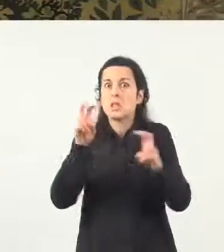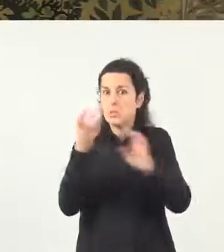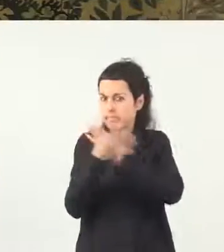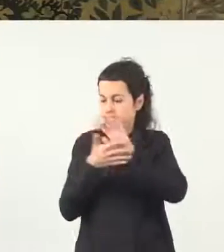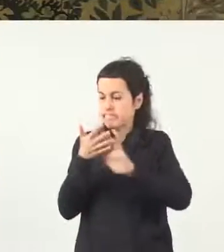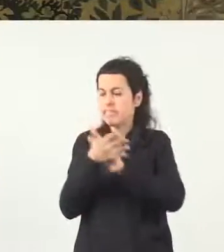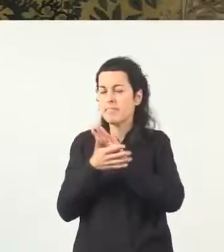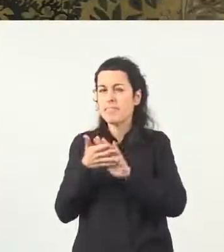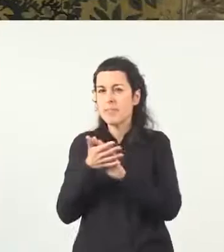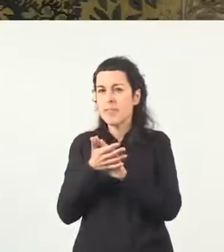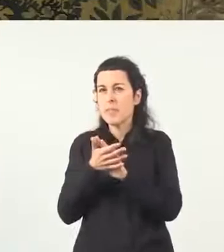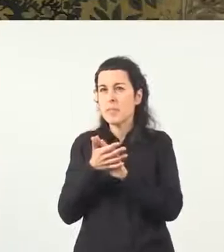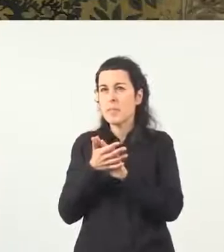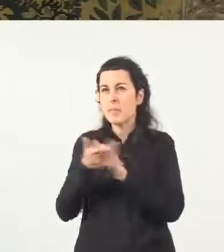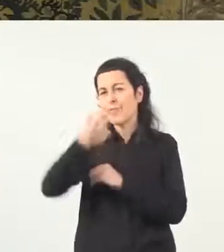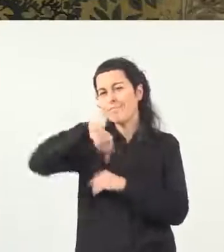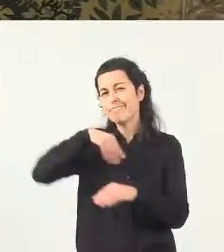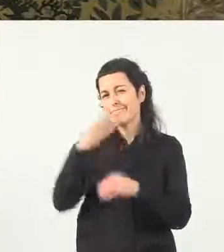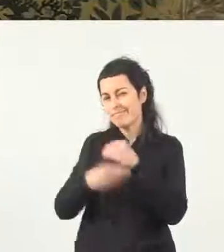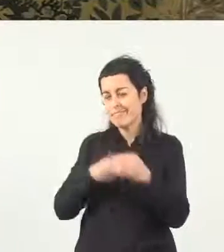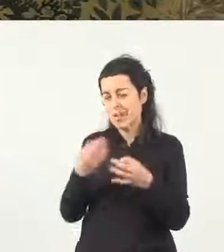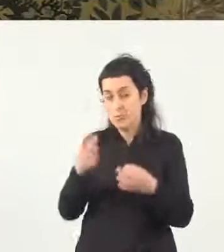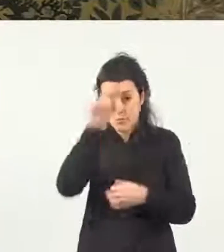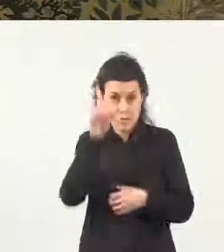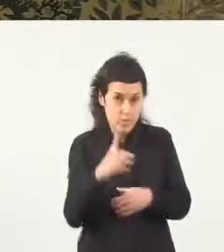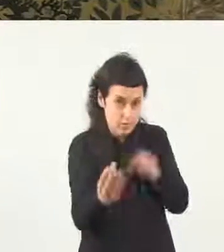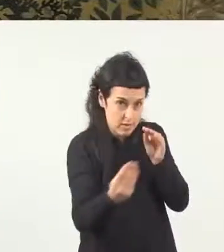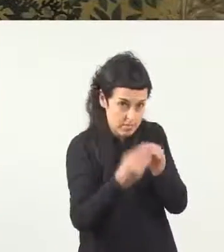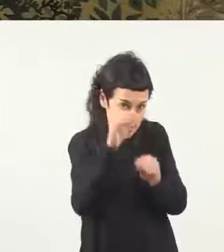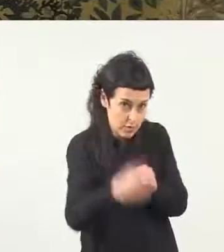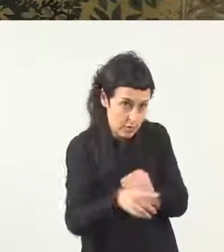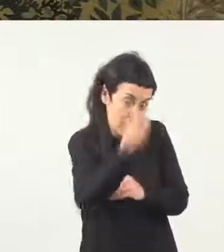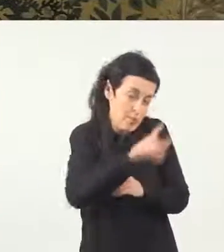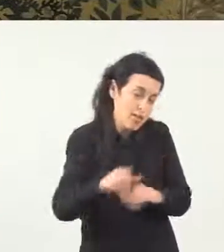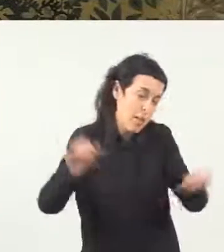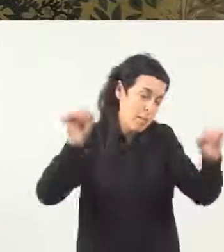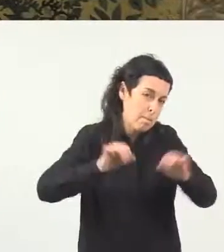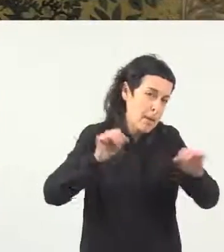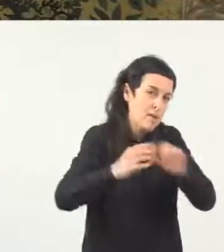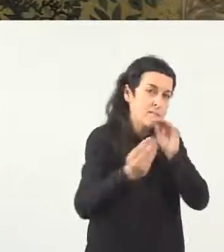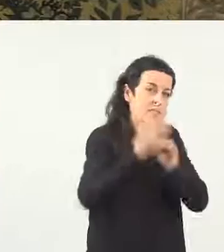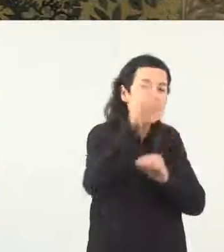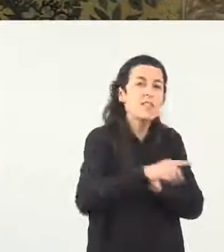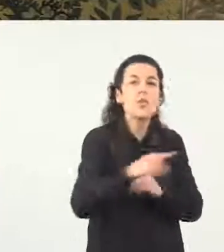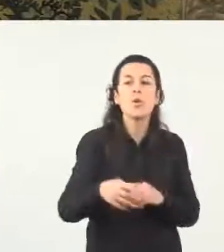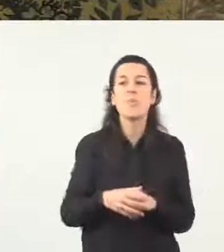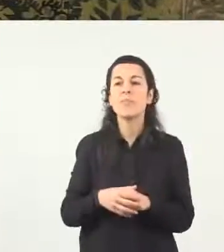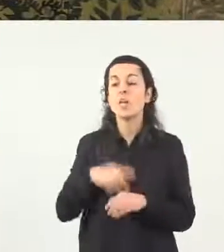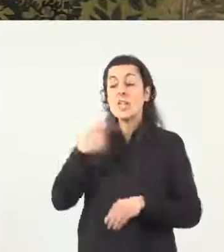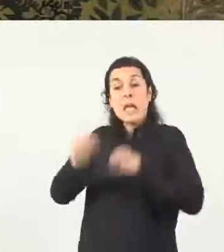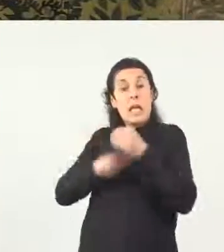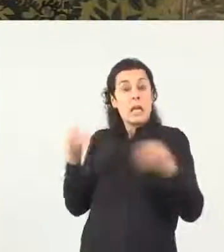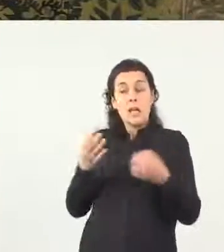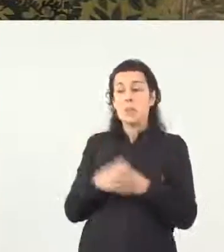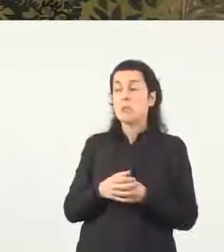zen, baina egiten genuena da, ez dakit ados egongo zareten sarrak, zaretenok, baina egiten genuena da, bueno, bai